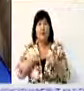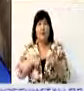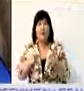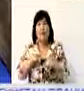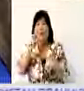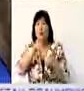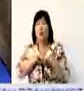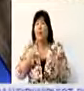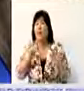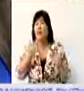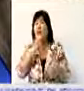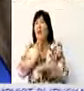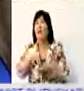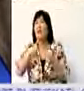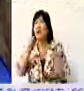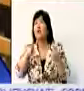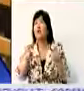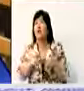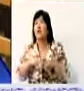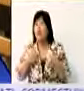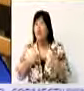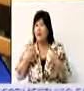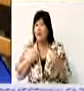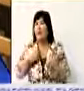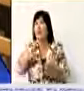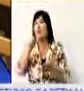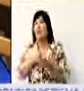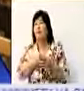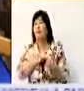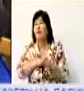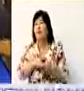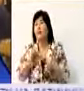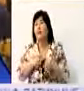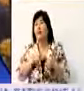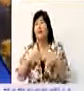года растут объемы экспорта. Специалисты уже вплотную занимаются вопросами восполнения поголовья.